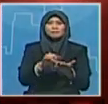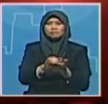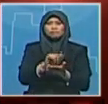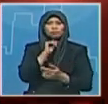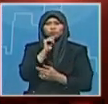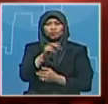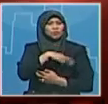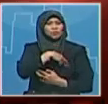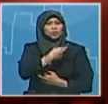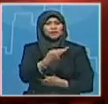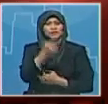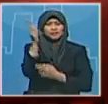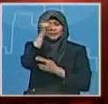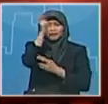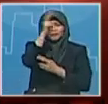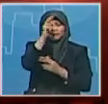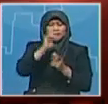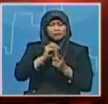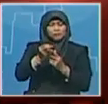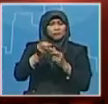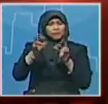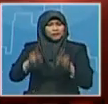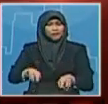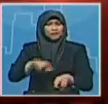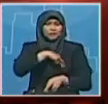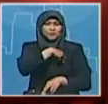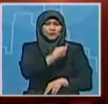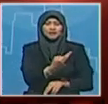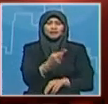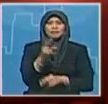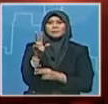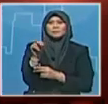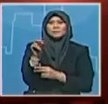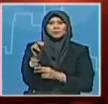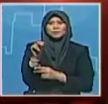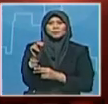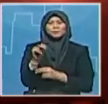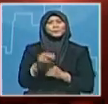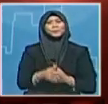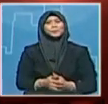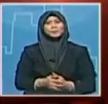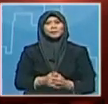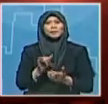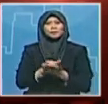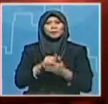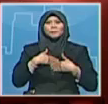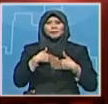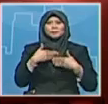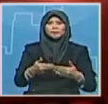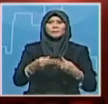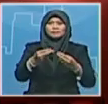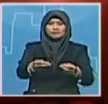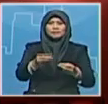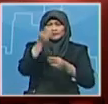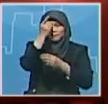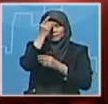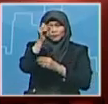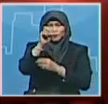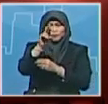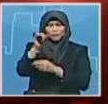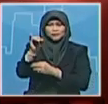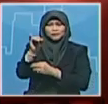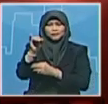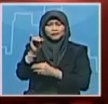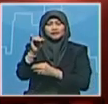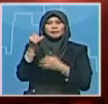merugikan kerajaan, tidak akan merugikan rakyat dan tidak juga akan merugikan syarikat konsesi. Itu komitmen yang diberikan oleh Datuk Seri. Kita melihat